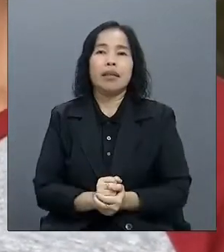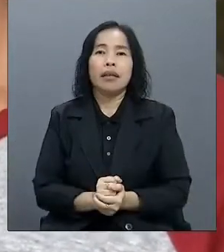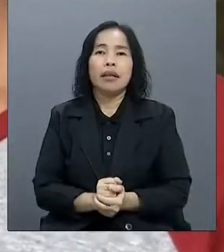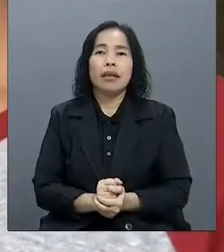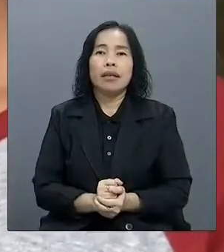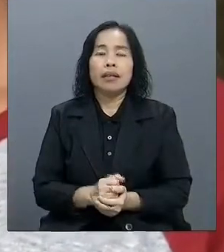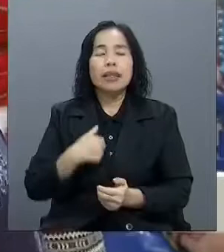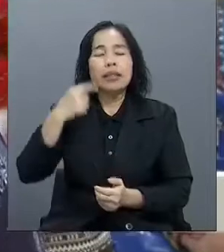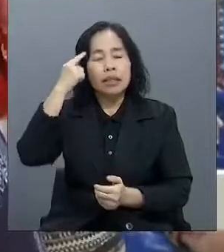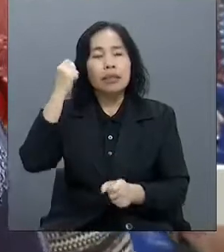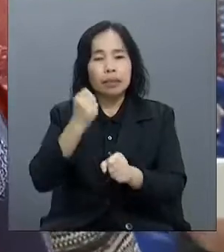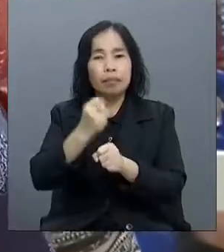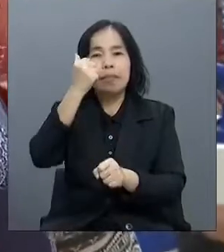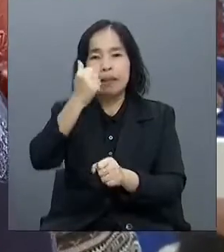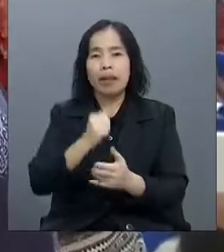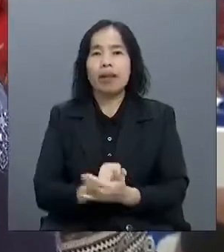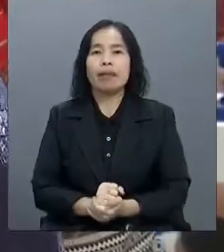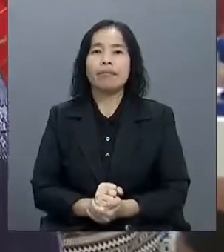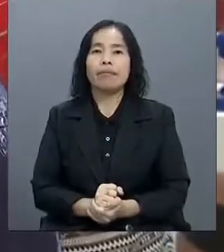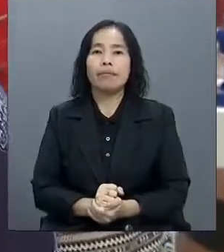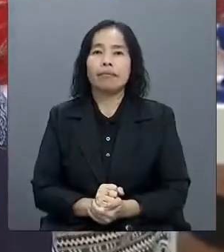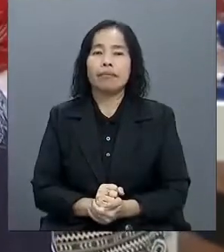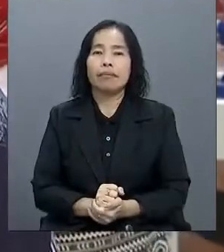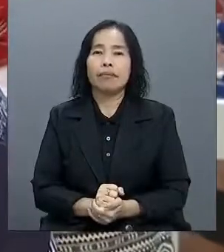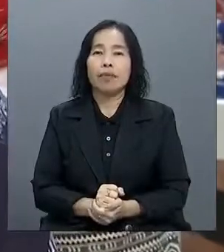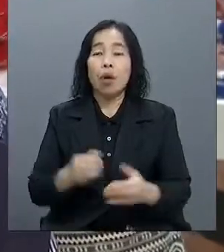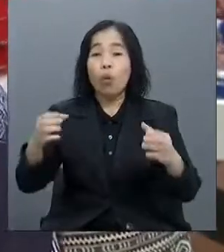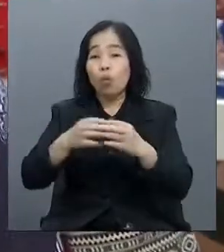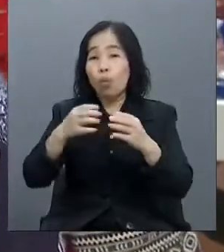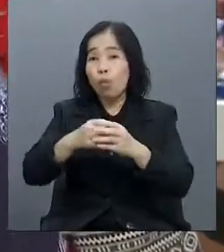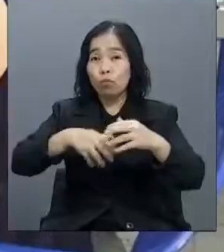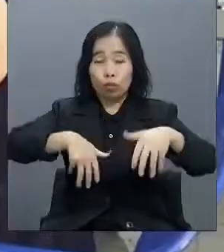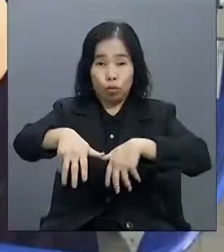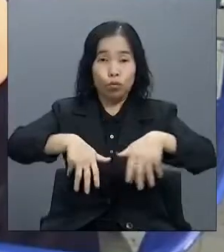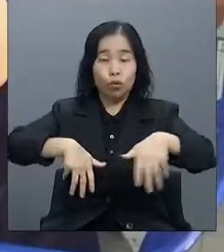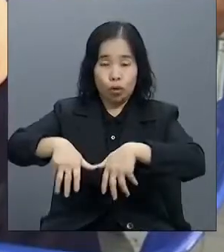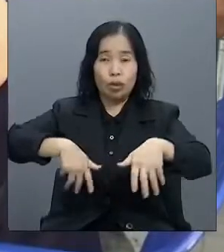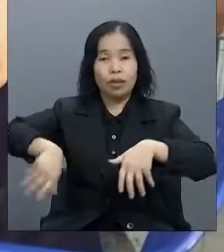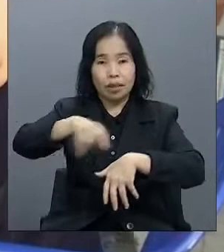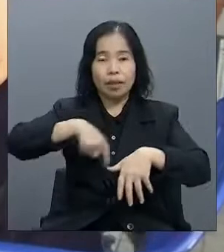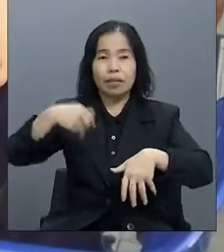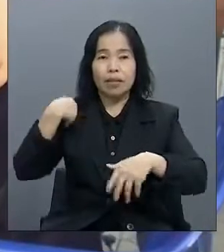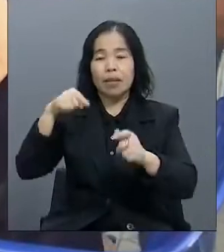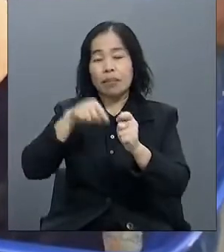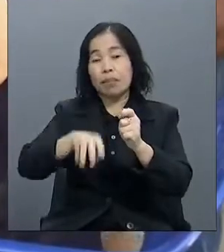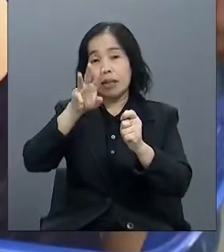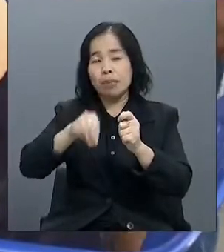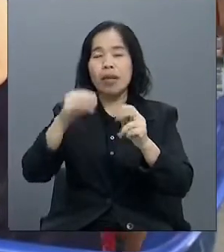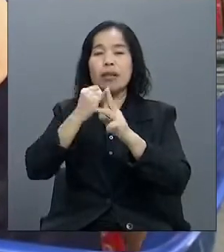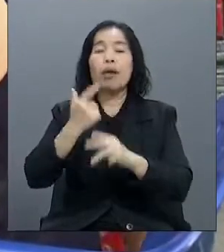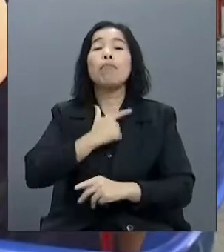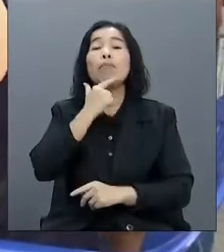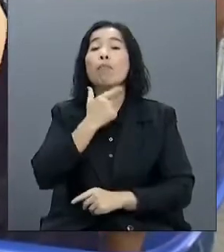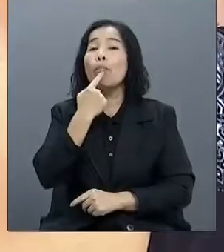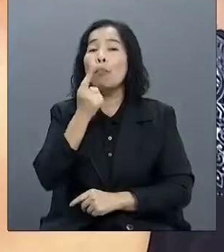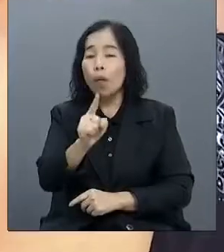ครับ ประธานกลุ่มรัฐวิสาหกิจชุมชนบ้านทบศอกตำบลหมอกจำแปอำเภอเมืองจังหวัดแม่ฮ่องสอนบอกว่าเ